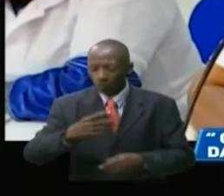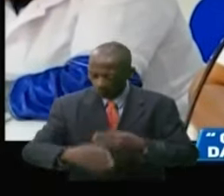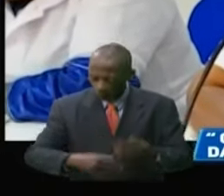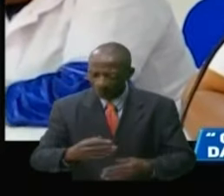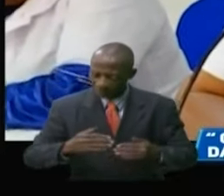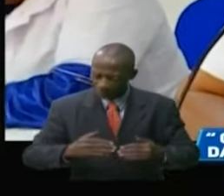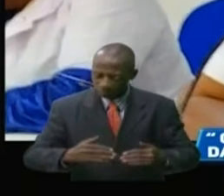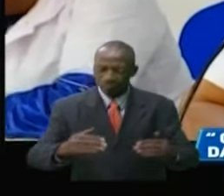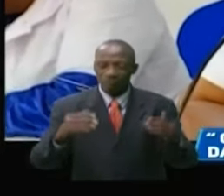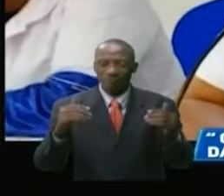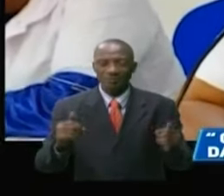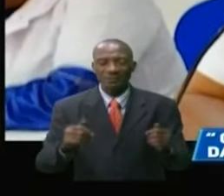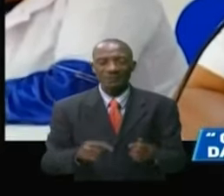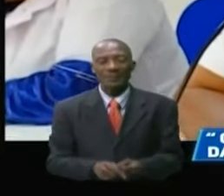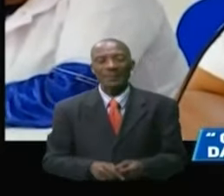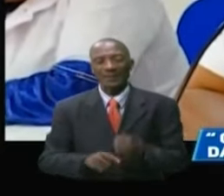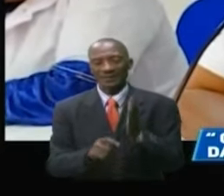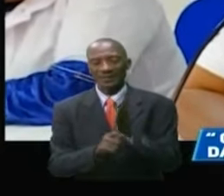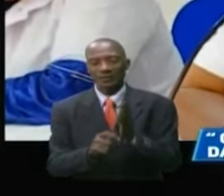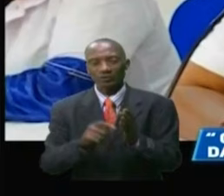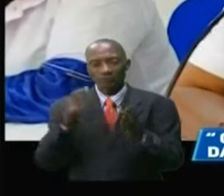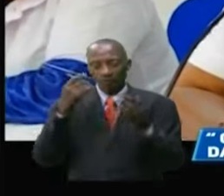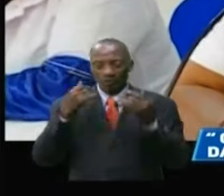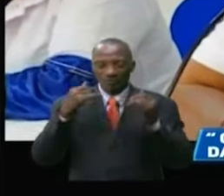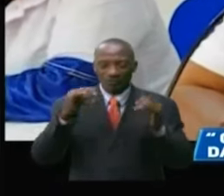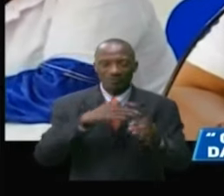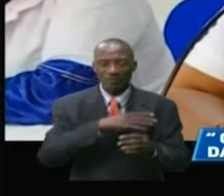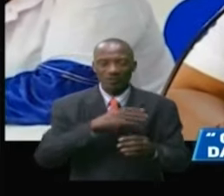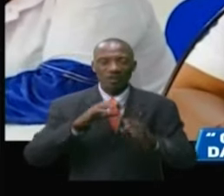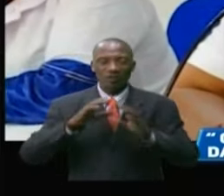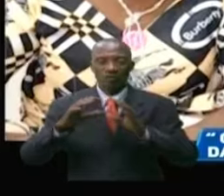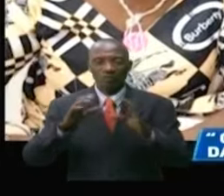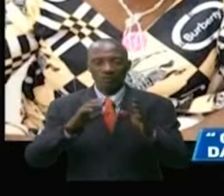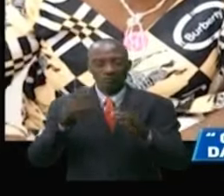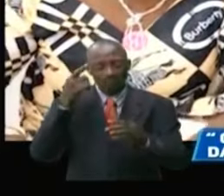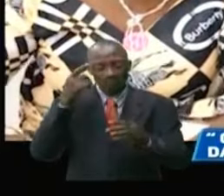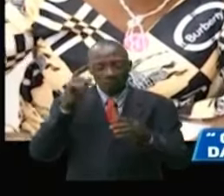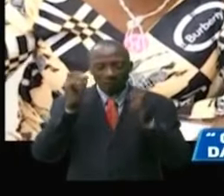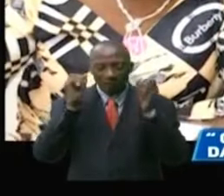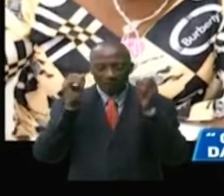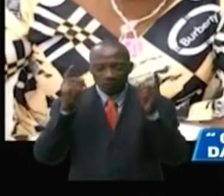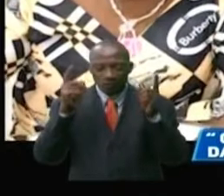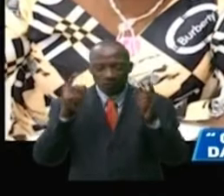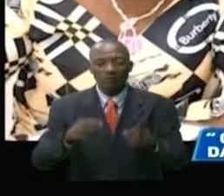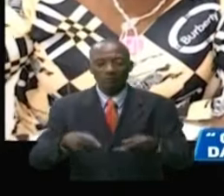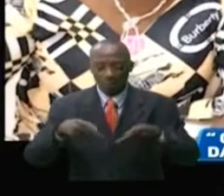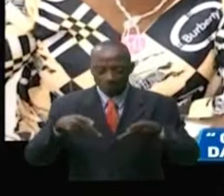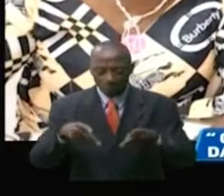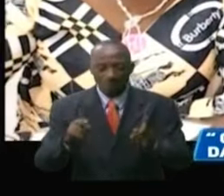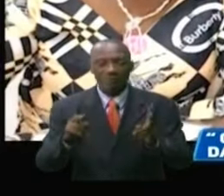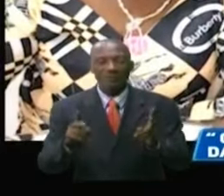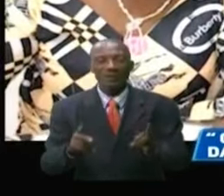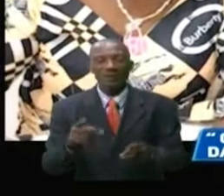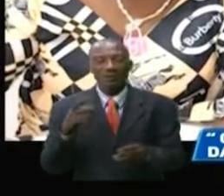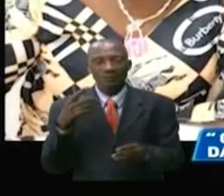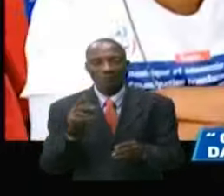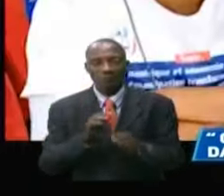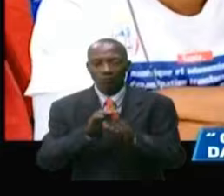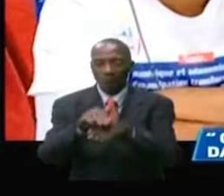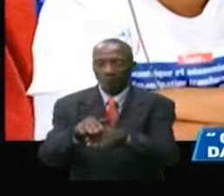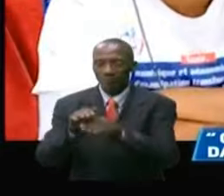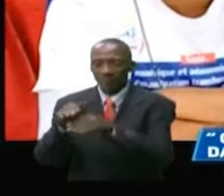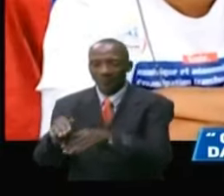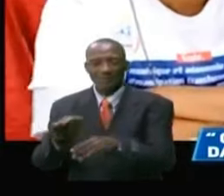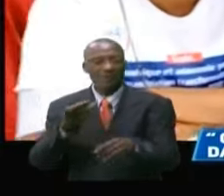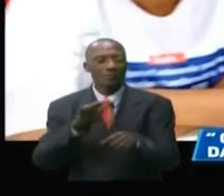crise. Les technologies de l'information et de la communication pour l'éducation, elles permettent d'accéder à des ressources pédagogiques